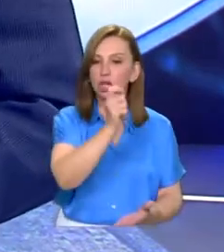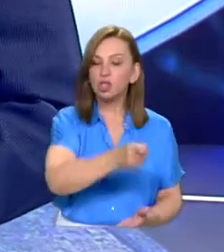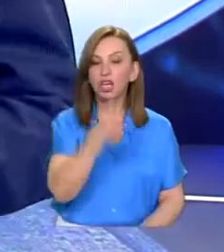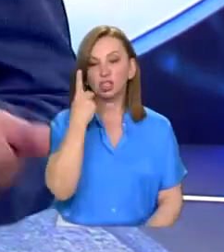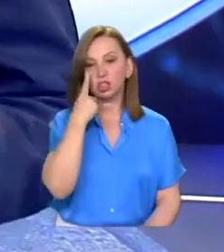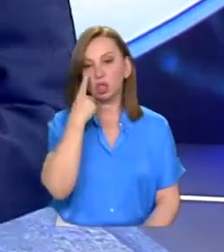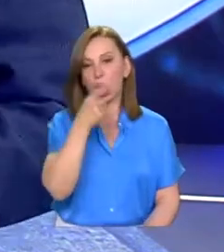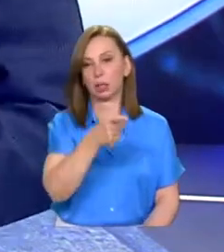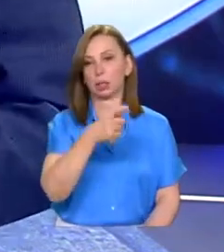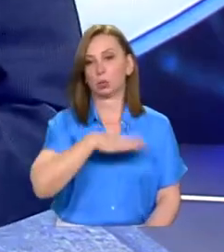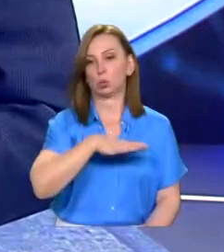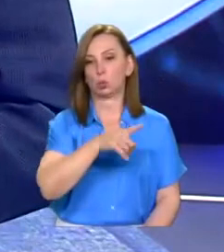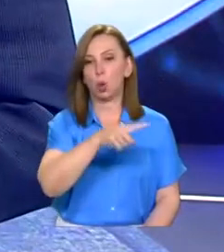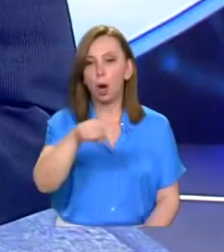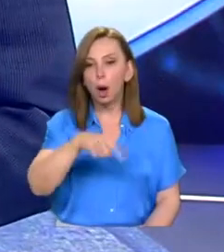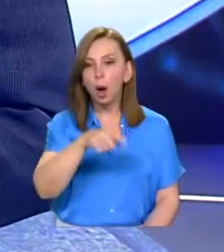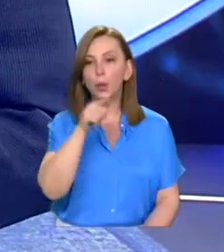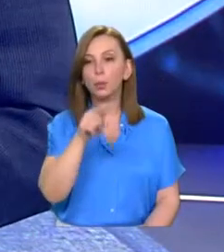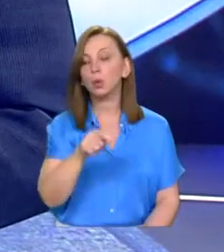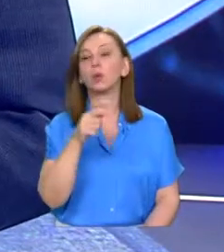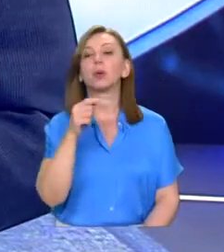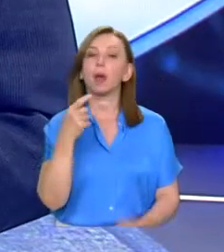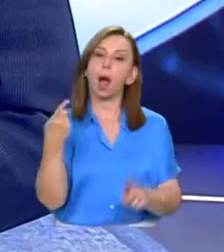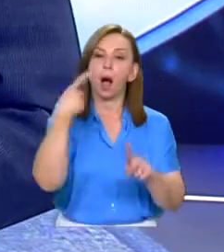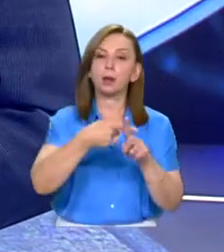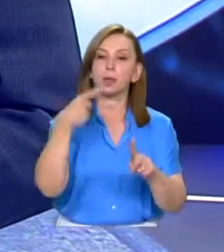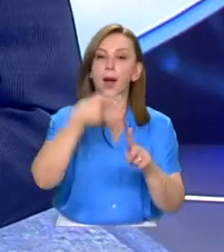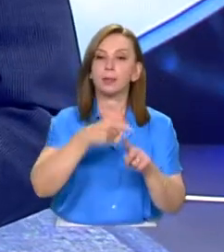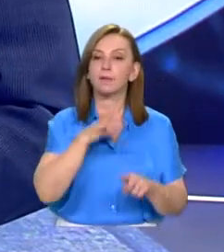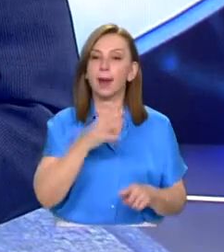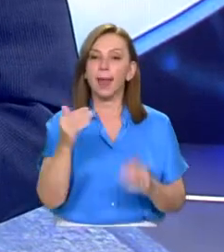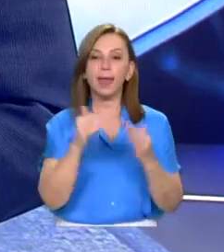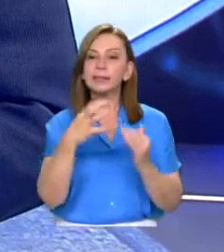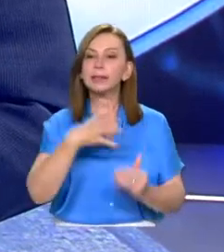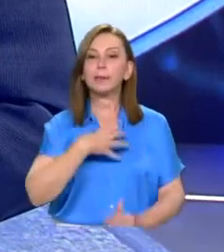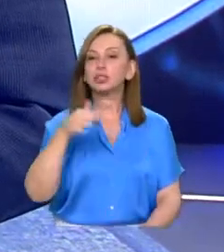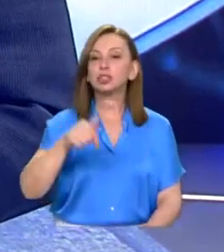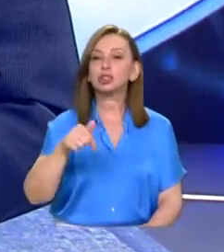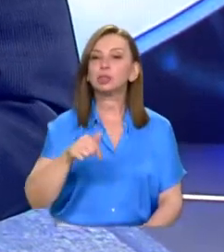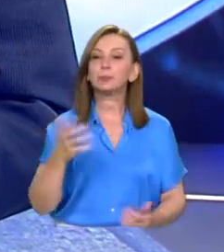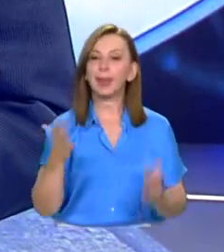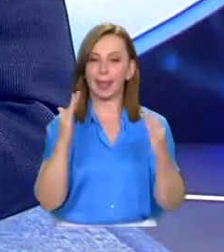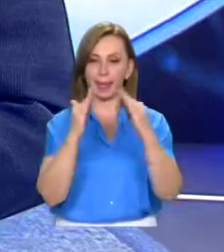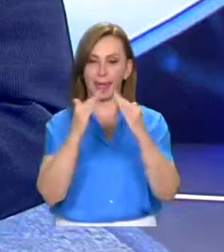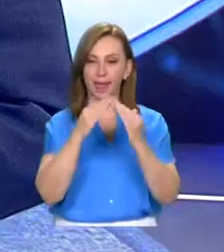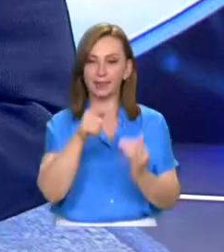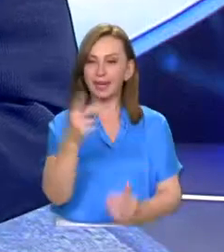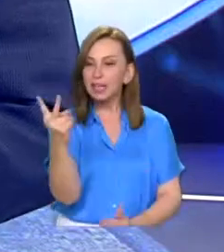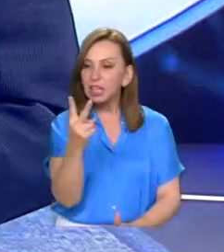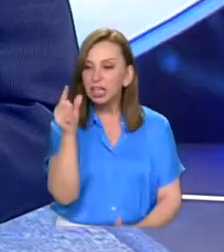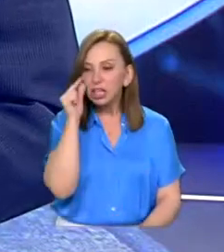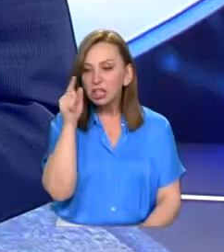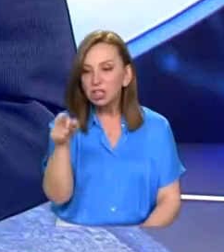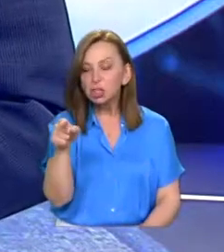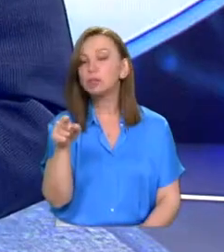kefil zorunluluğu arıyorlardı zaten. Kriterlere bir yenisi eklendi. Ev sahipleri şimdi de hanedeki iki kişinin de